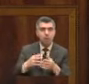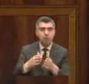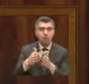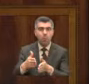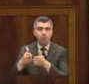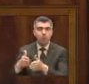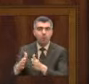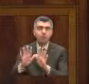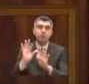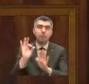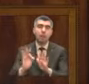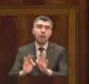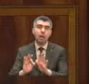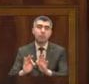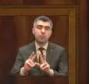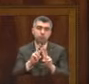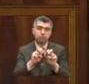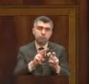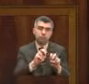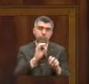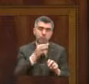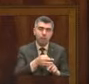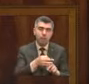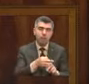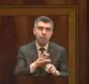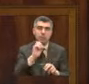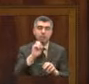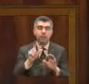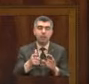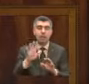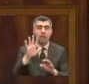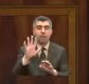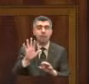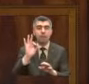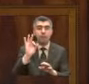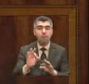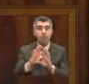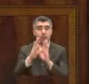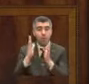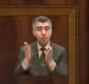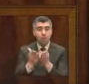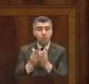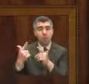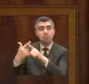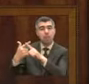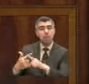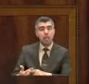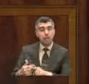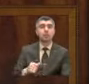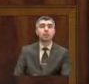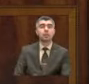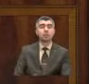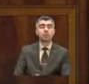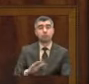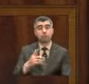لتدهور البيئة الناتج عن ضعف آليات معالجة النفايات تعادل 0.5% من الناتج المحلي الإجمالي، وهو ما يفوق نصف